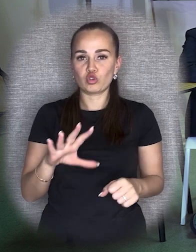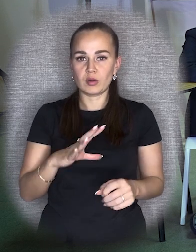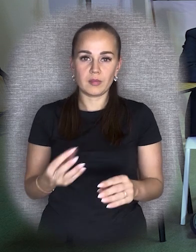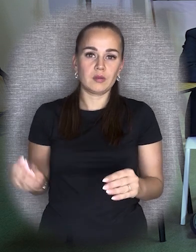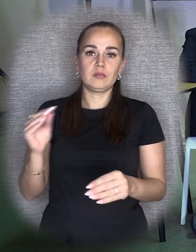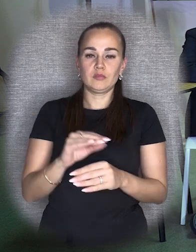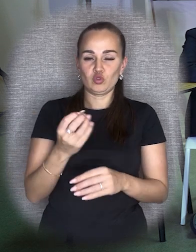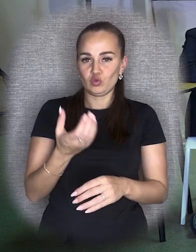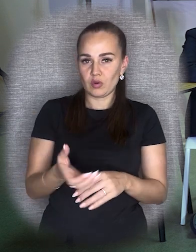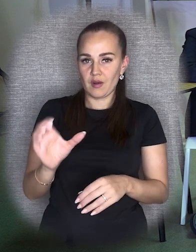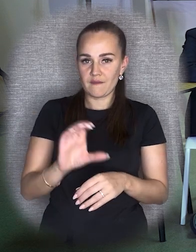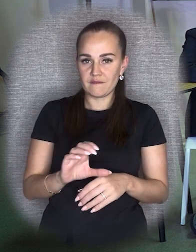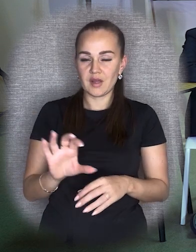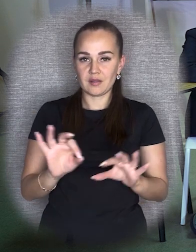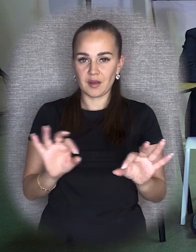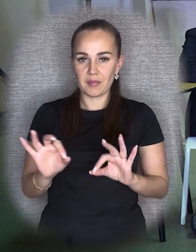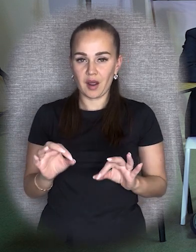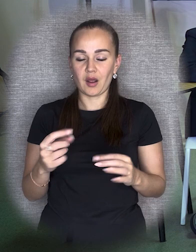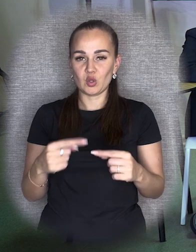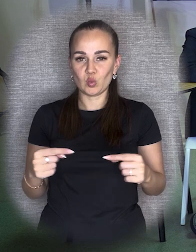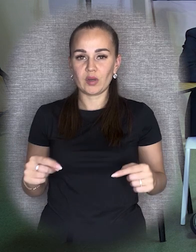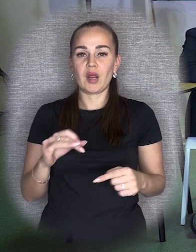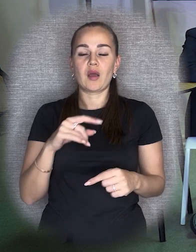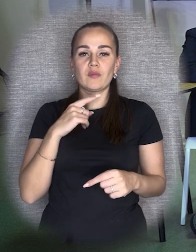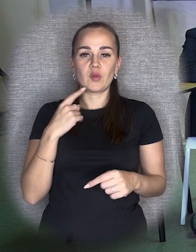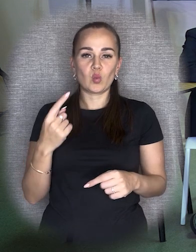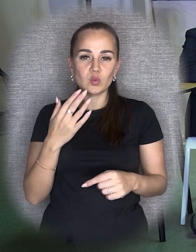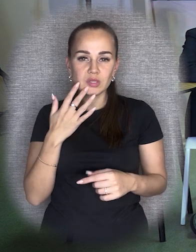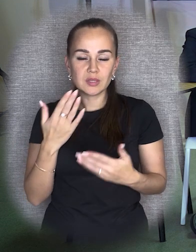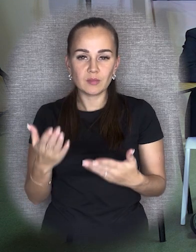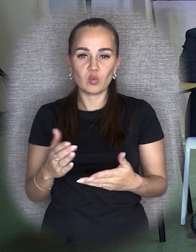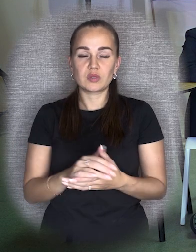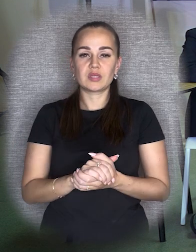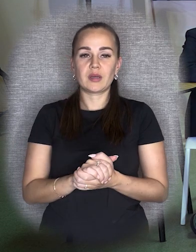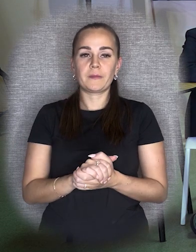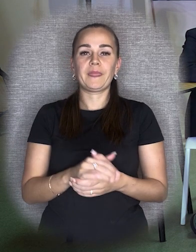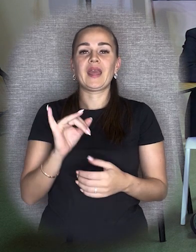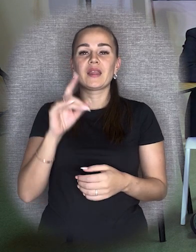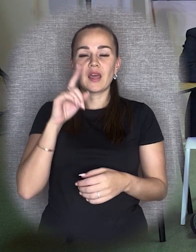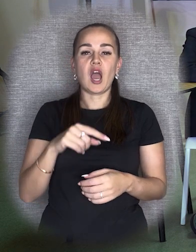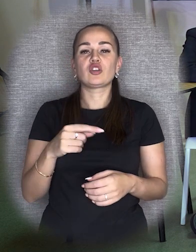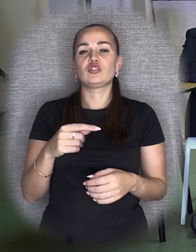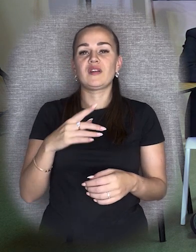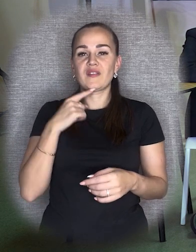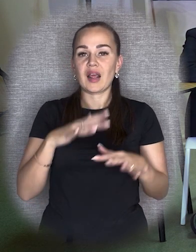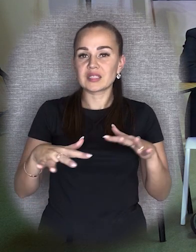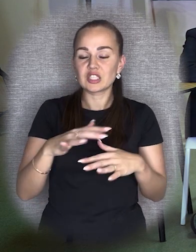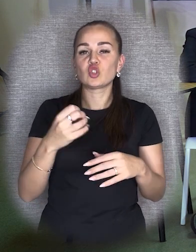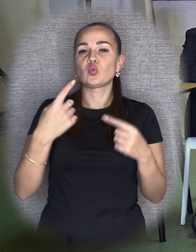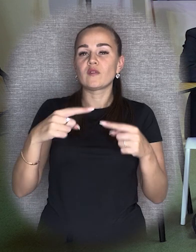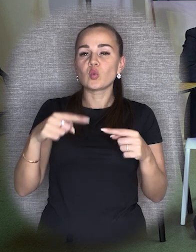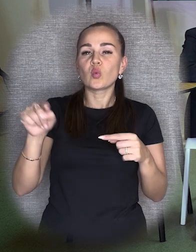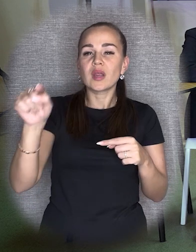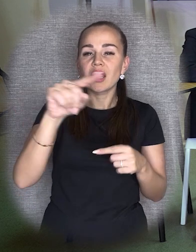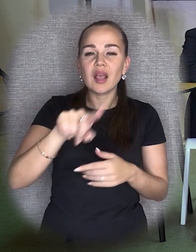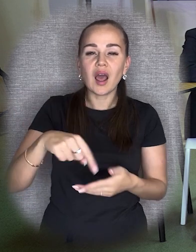и отобрать работы и в Русском музее, естественно, и по всем городам и весям нашей огромной необъятной